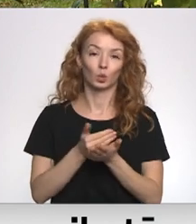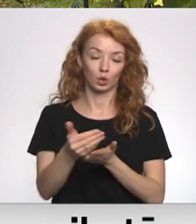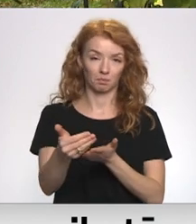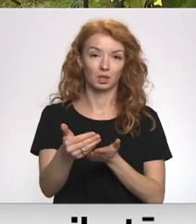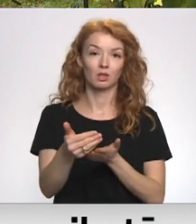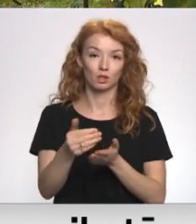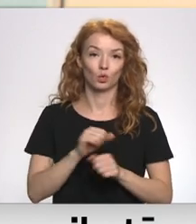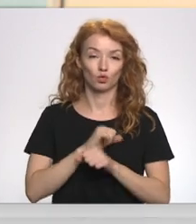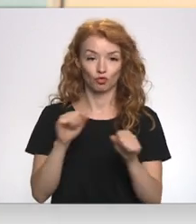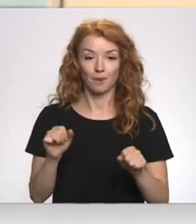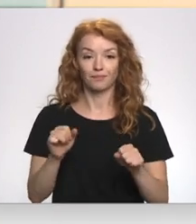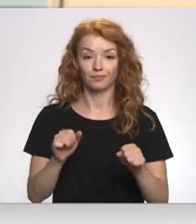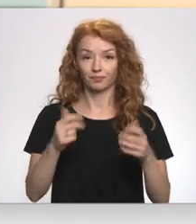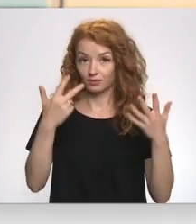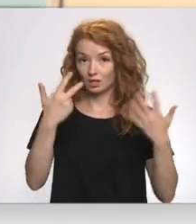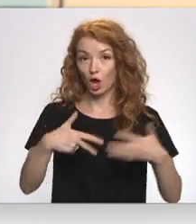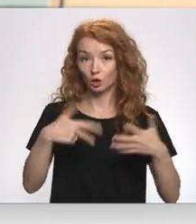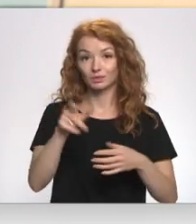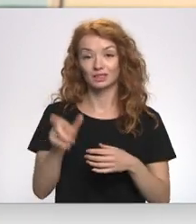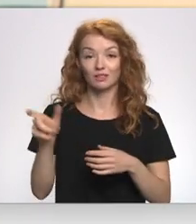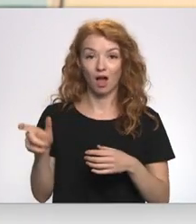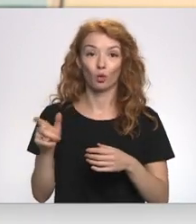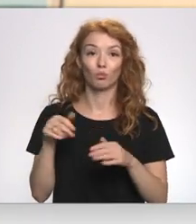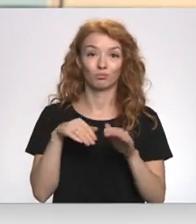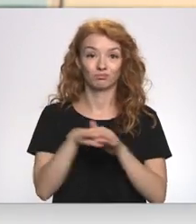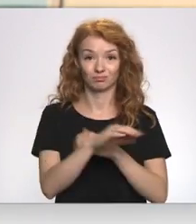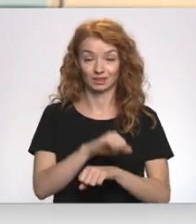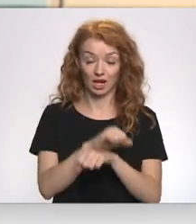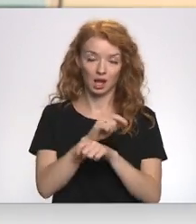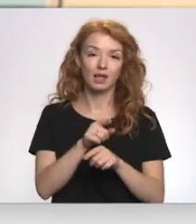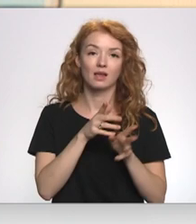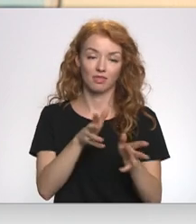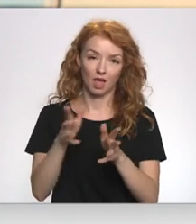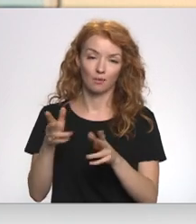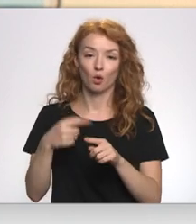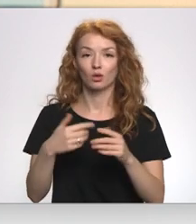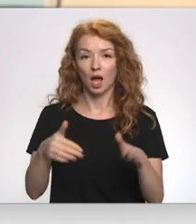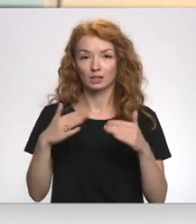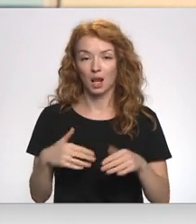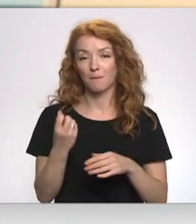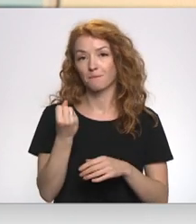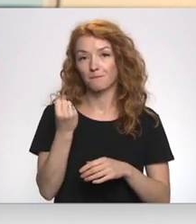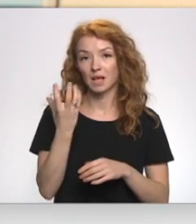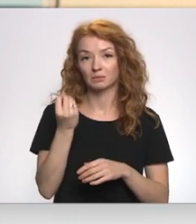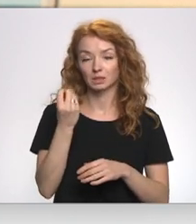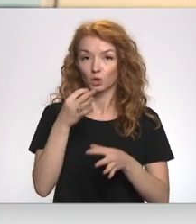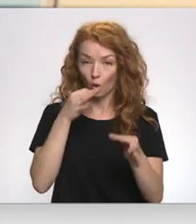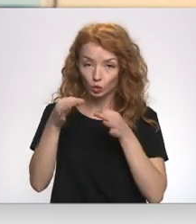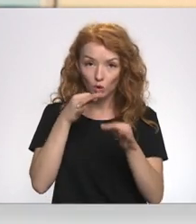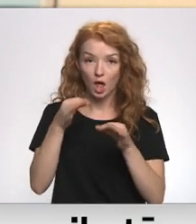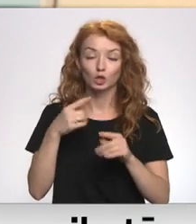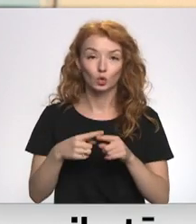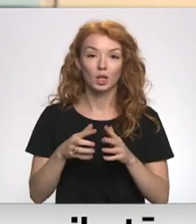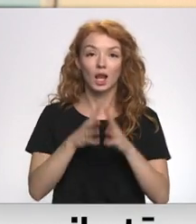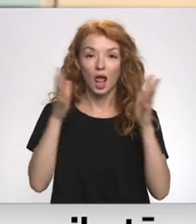Tad šis 80 jau arī ietekmēs pacientus. Mēs atcēlām aptuveni 15 ambulatorās konsultācijas un